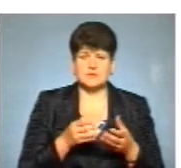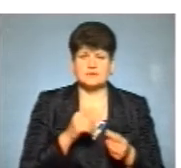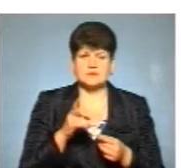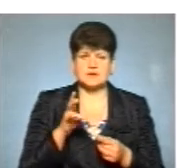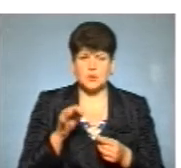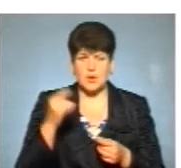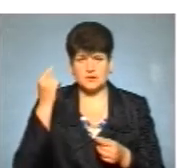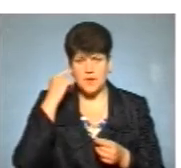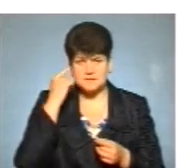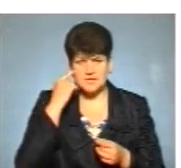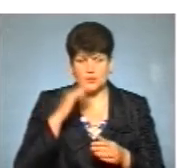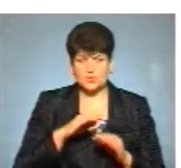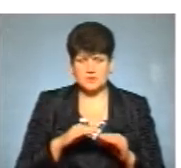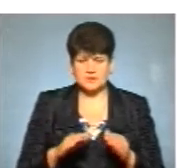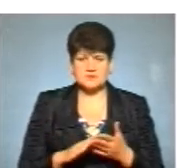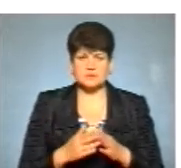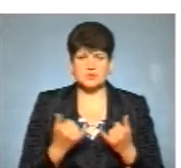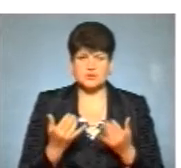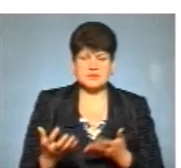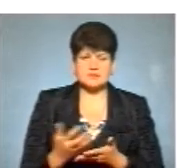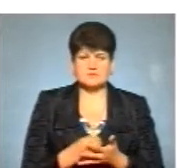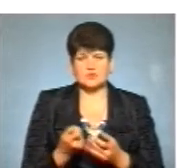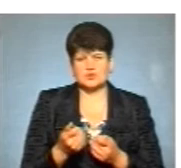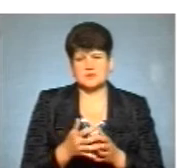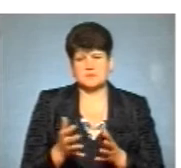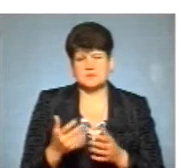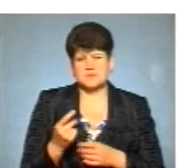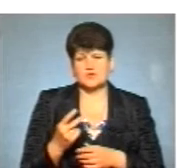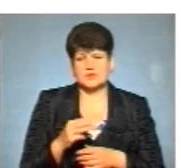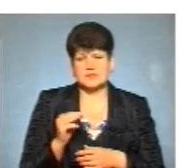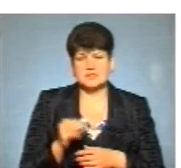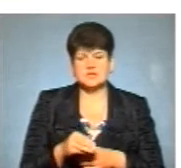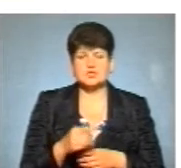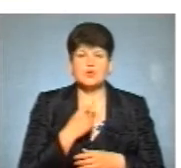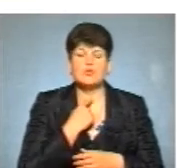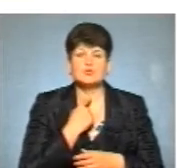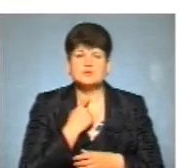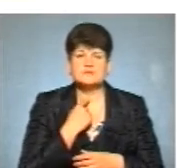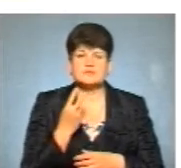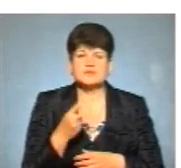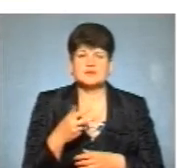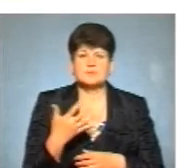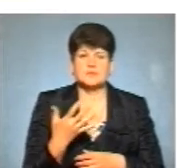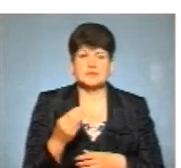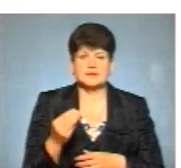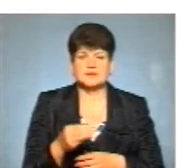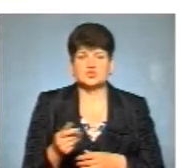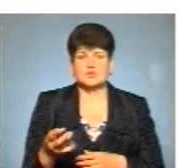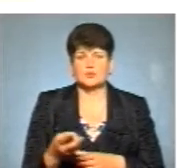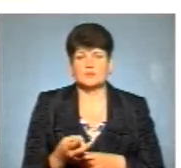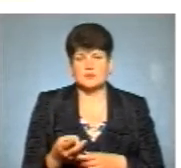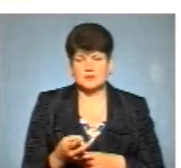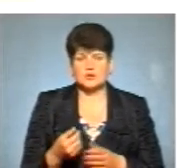дітей. Станом на сьогодні зібрано трошки більше 1500 голосів з 25 000 необхідних.